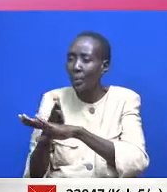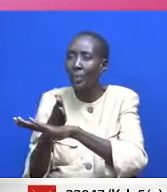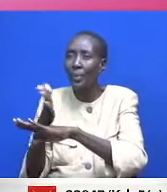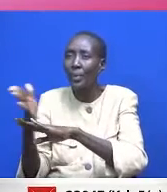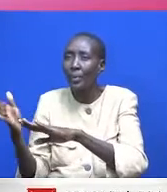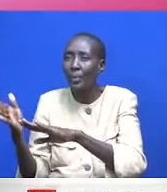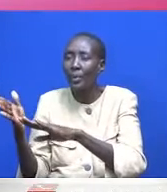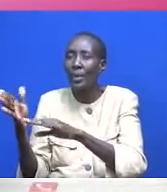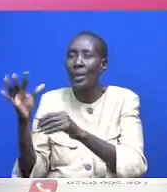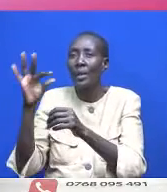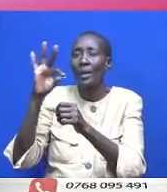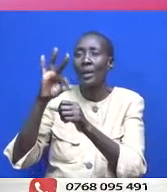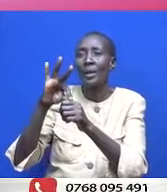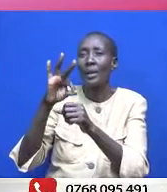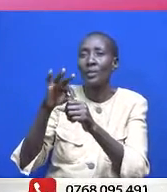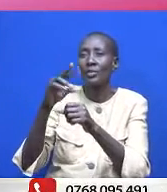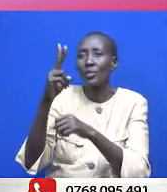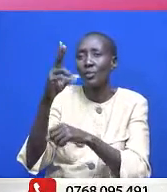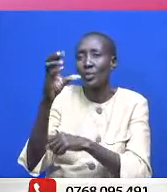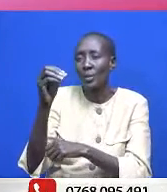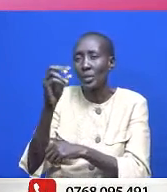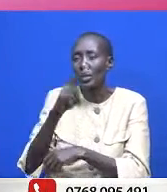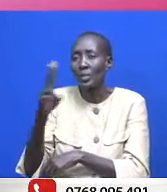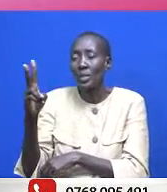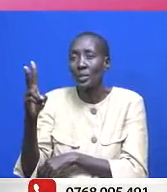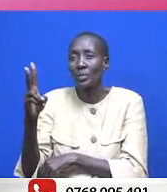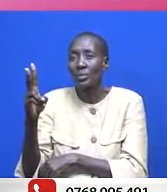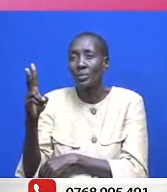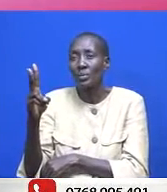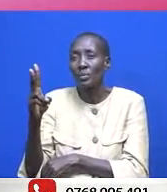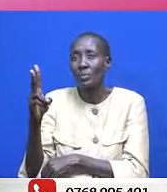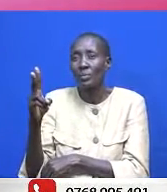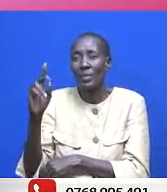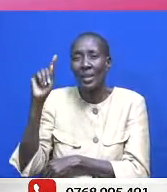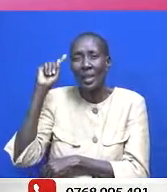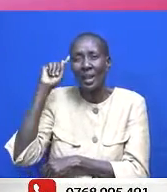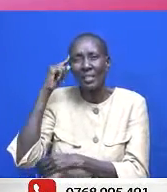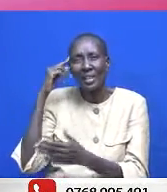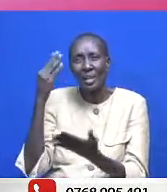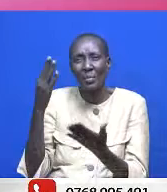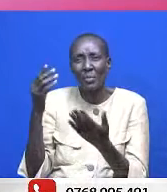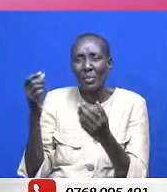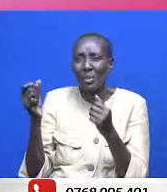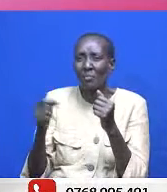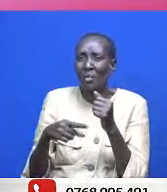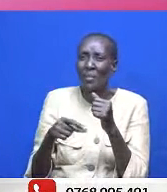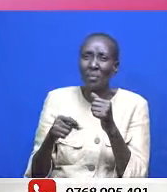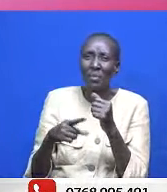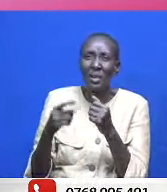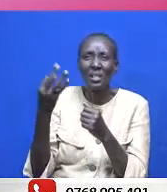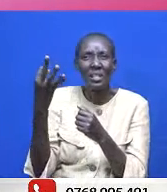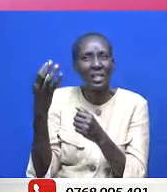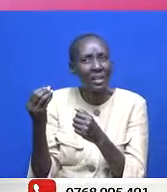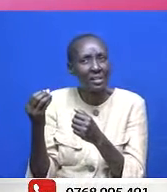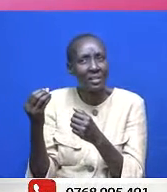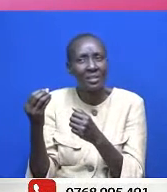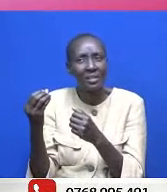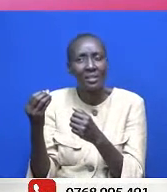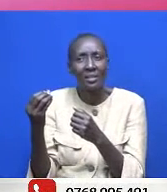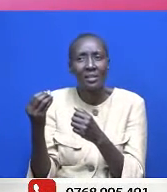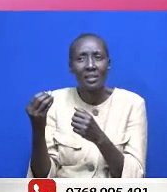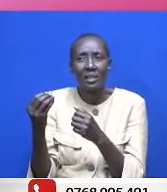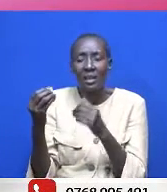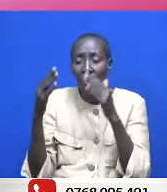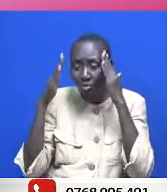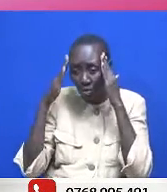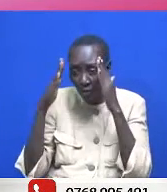uchaguzi wa mwaka 22 nafikiri ni miezi karibu 30 ndio tufike. Na tukiangalia mambo ya Big